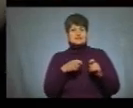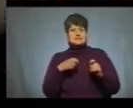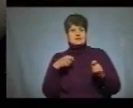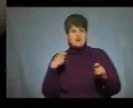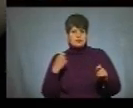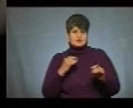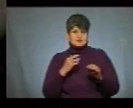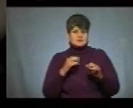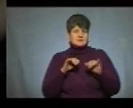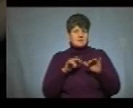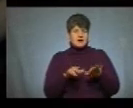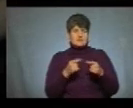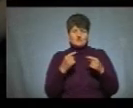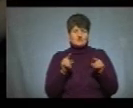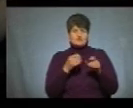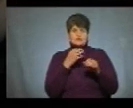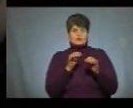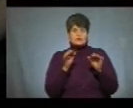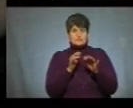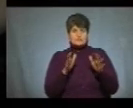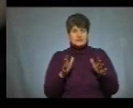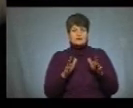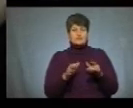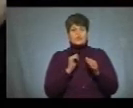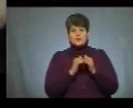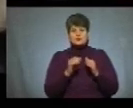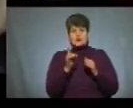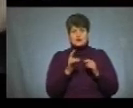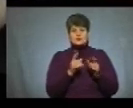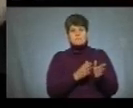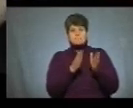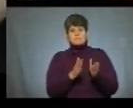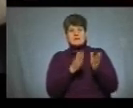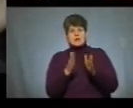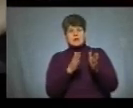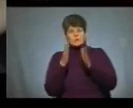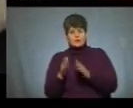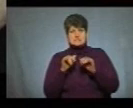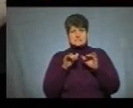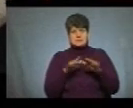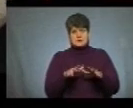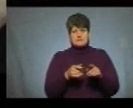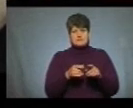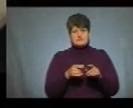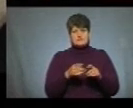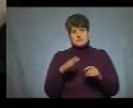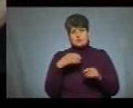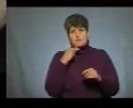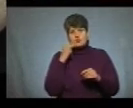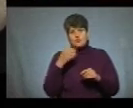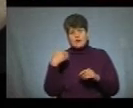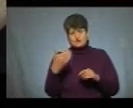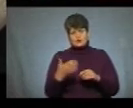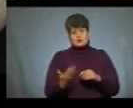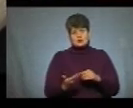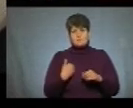справа, інакше не можу нічого сказати, оскільки кожного разу збільшується, переноситься справа в зв'язку з обвинуваченої сторони. Ми, як потерпілі,